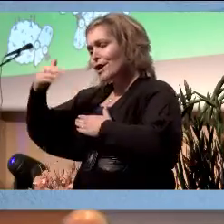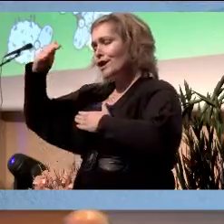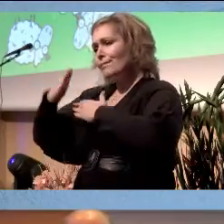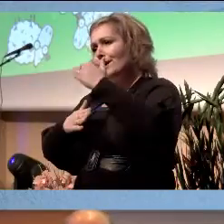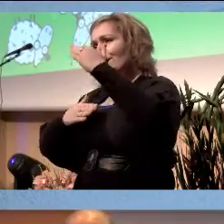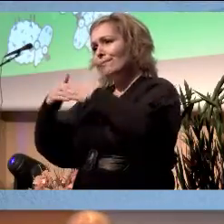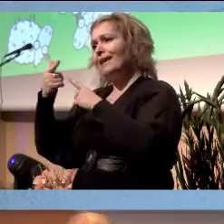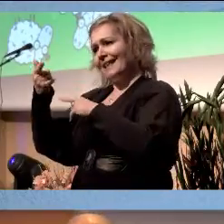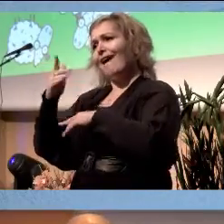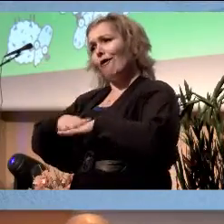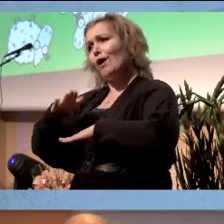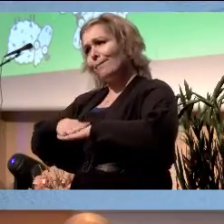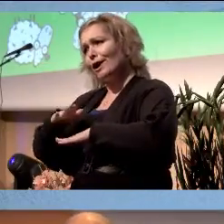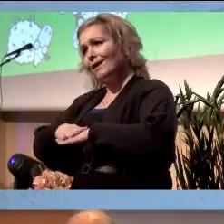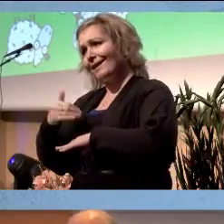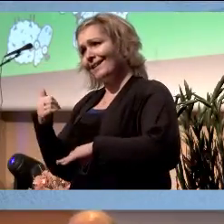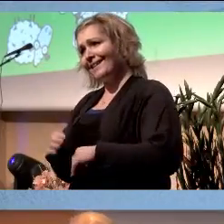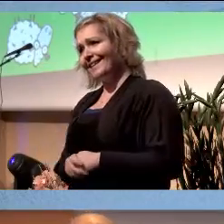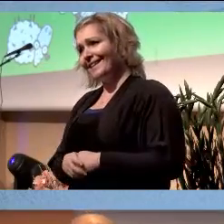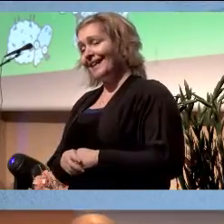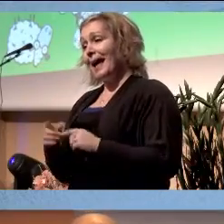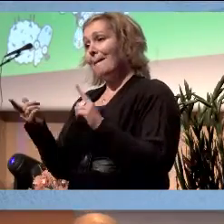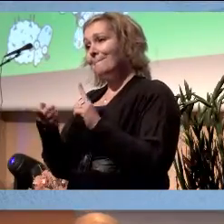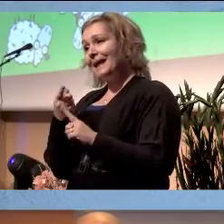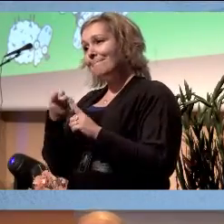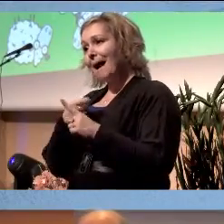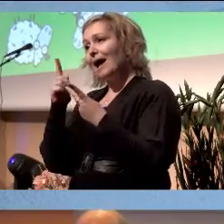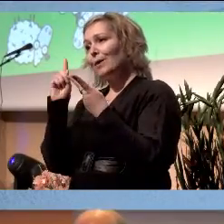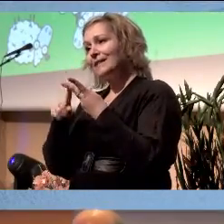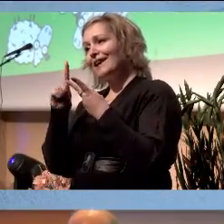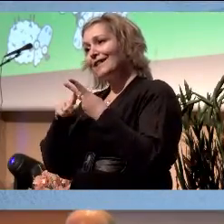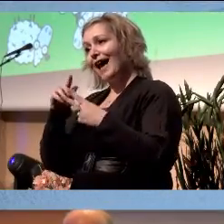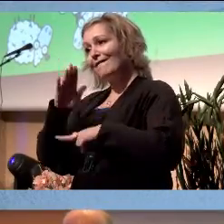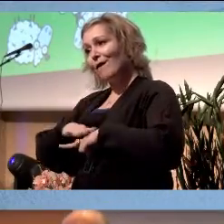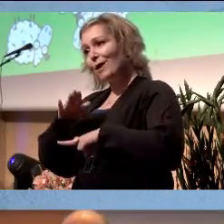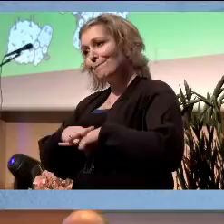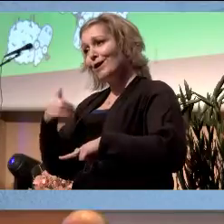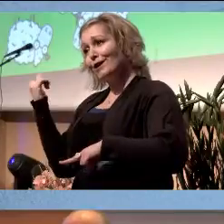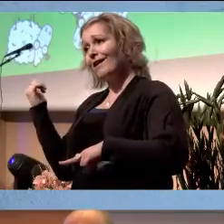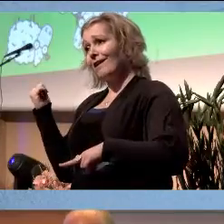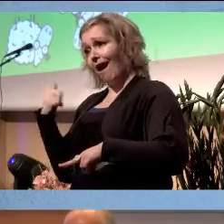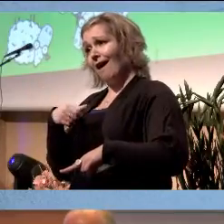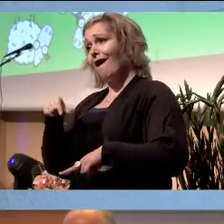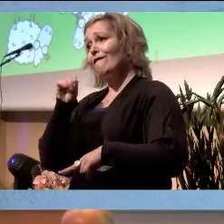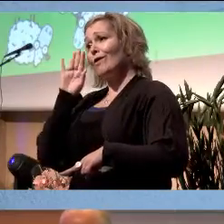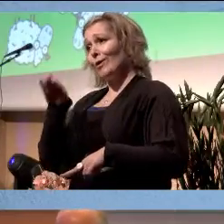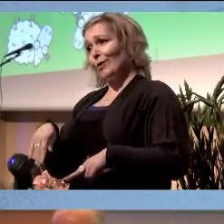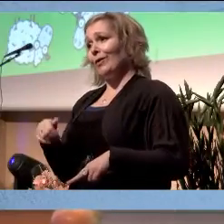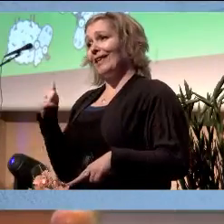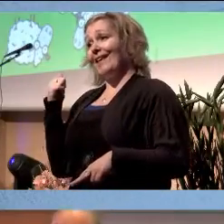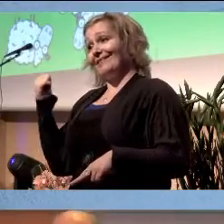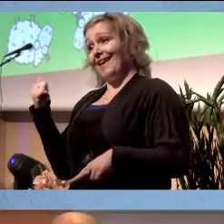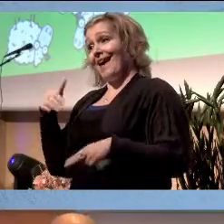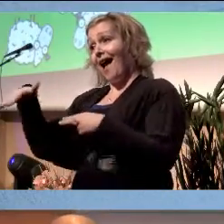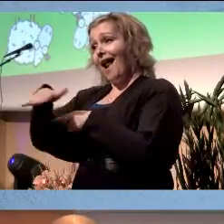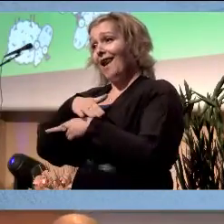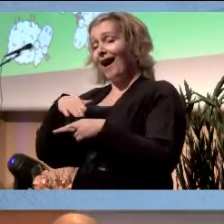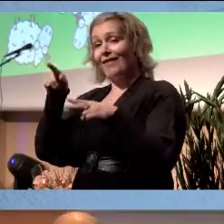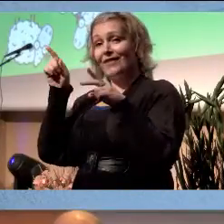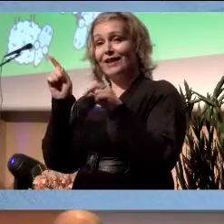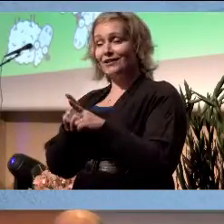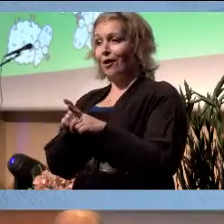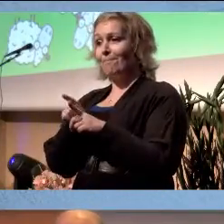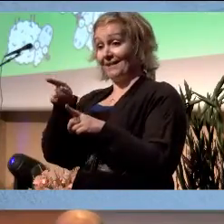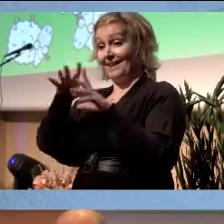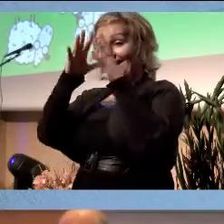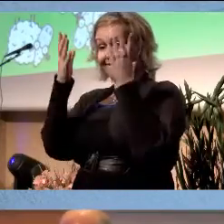det som er forebygging. Primær- og sekundær forebygging. Jeg har også funnet ut at det landet som